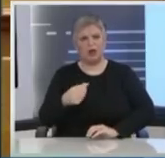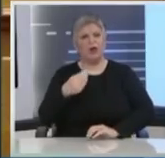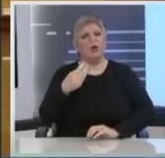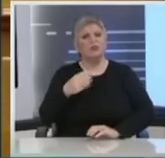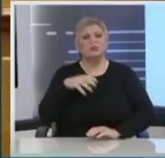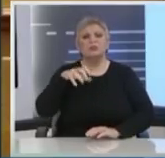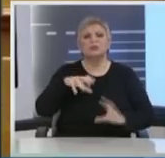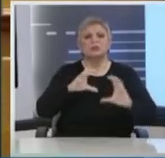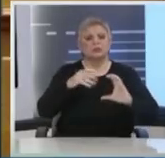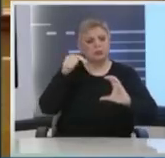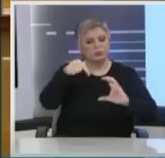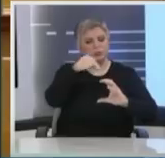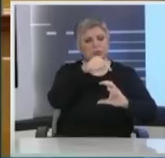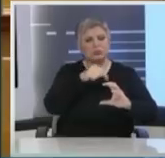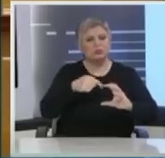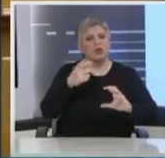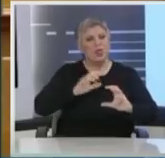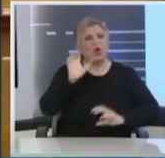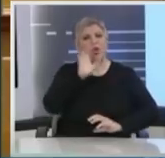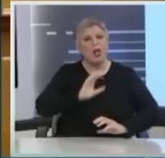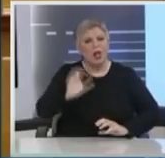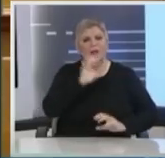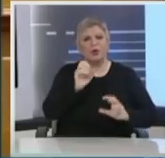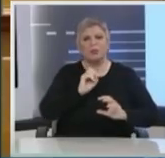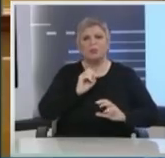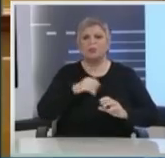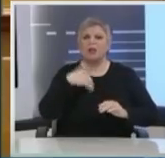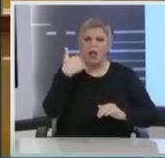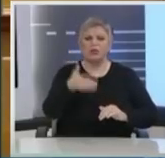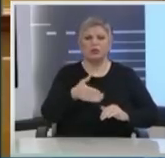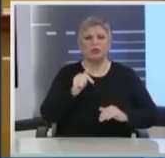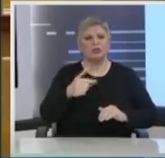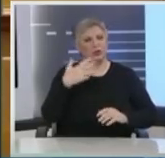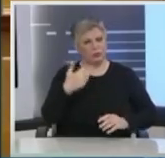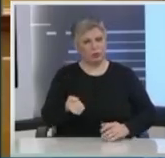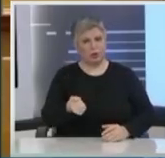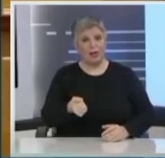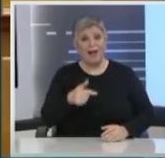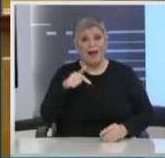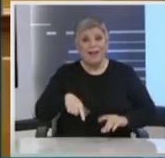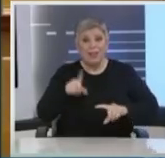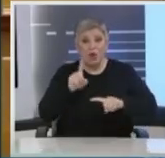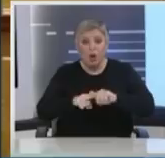χώρες στην Ευρωπαϊκή Ένωση και εκτός Ευρωπαϊκής Ένωσης, αλλά έχει επίκεντρο την Ελλάδα.